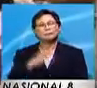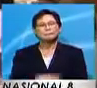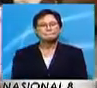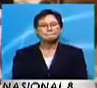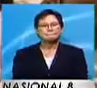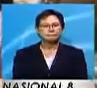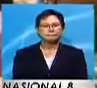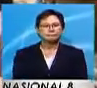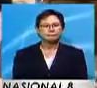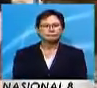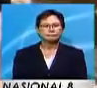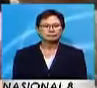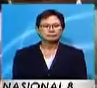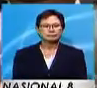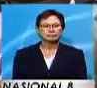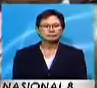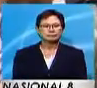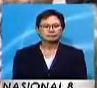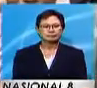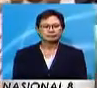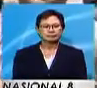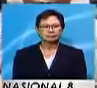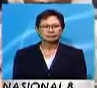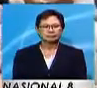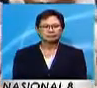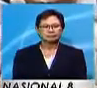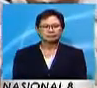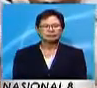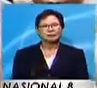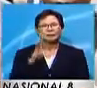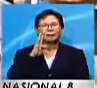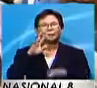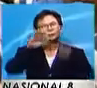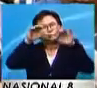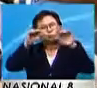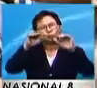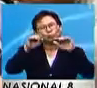ambilambang s surut